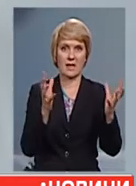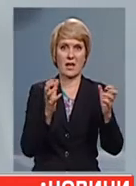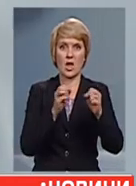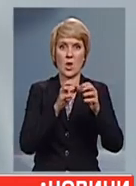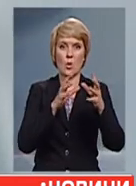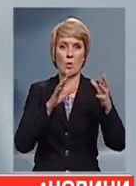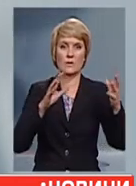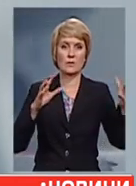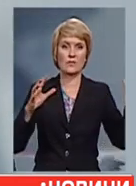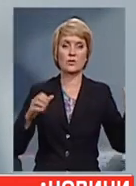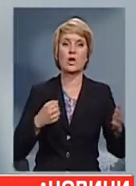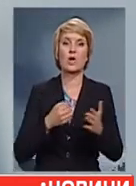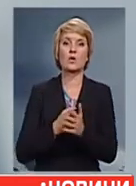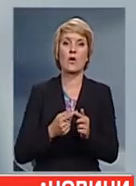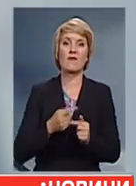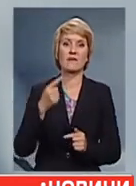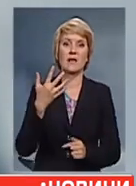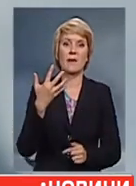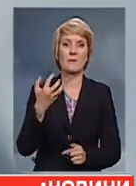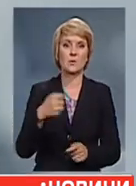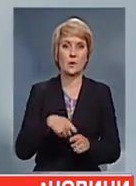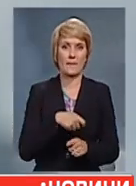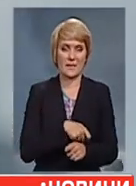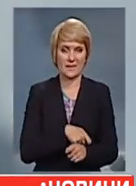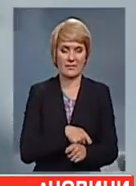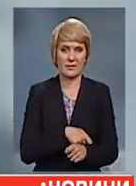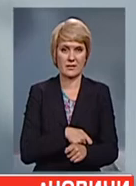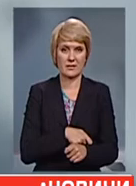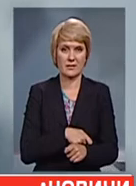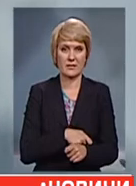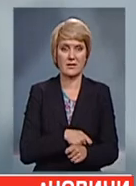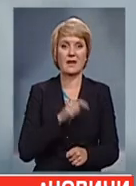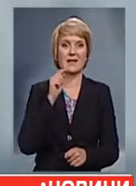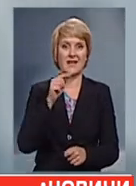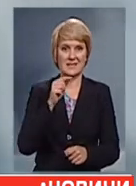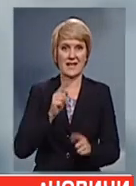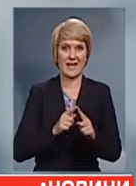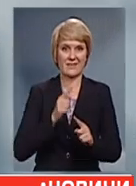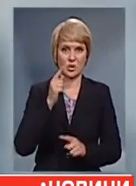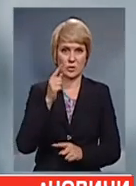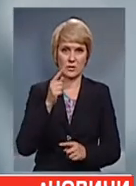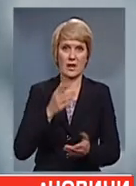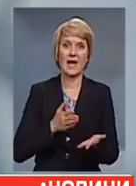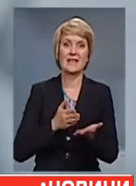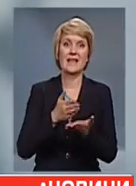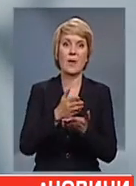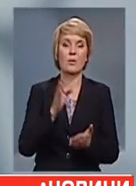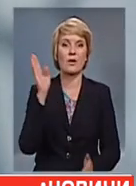до висоти максимум 500 метрів, і на цій висоті напрямок вітру